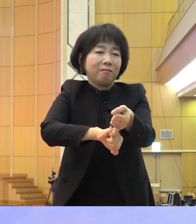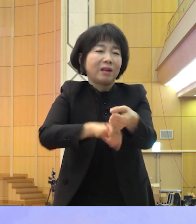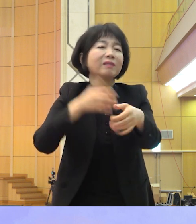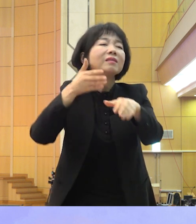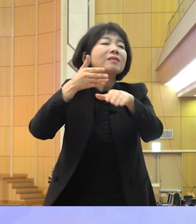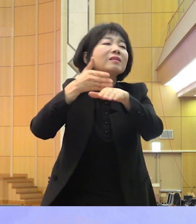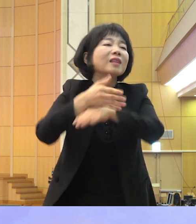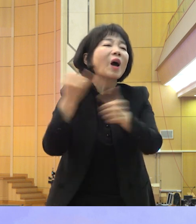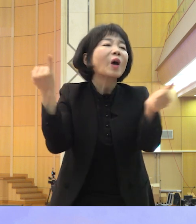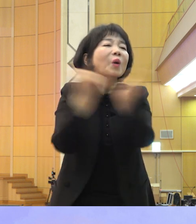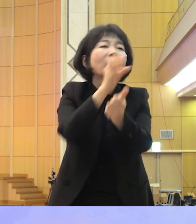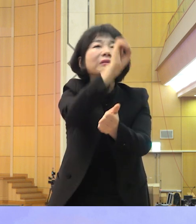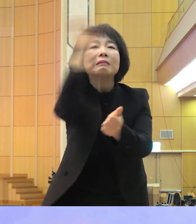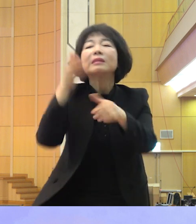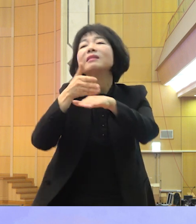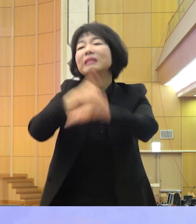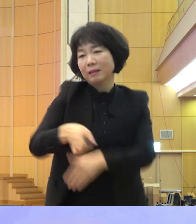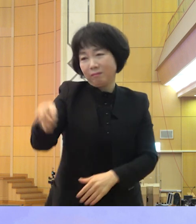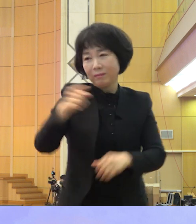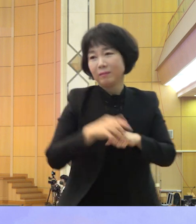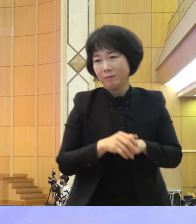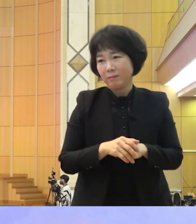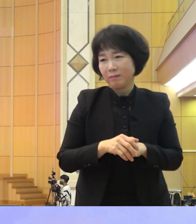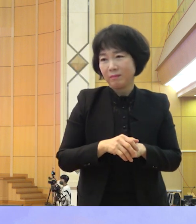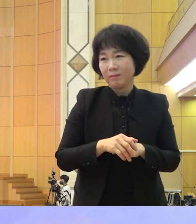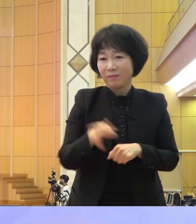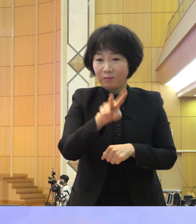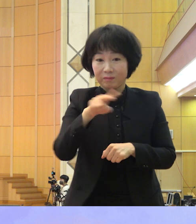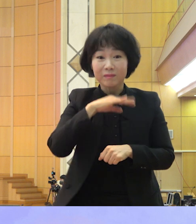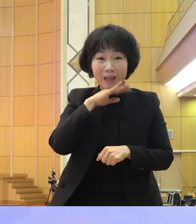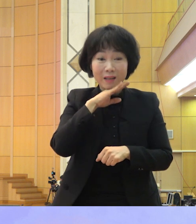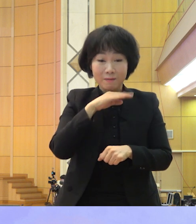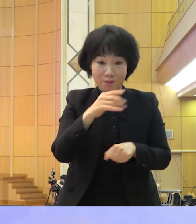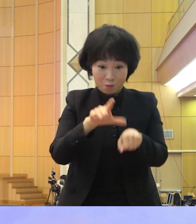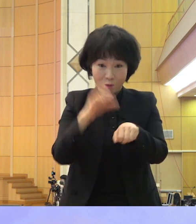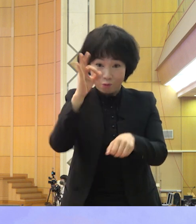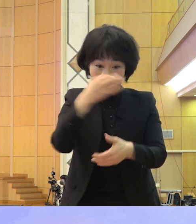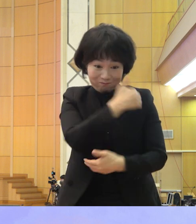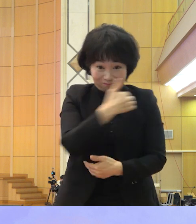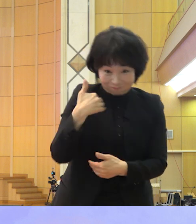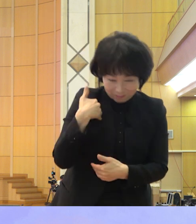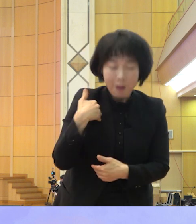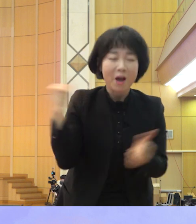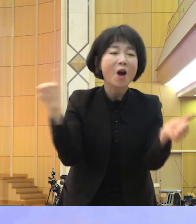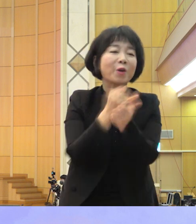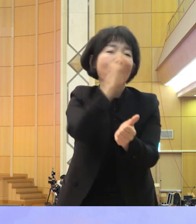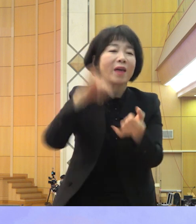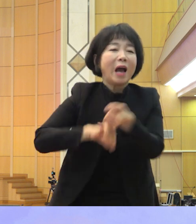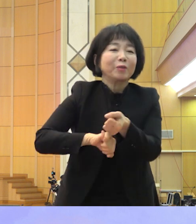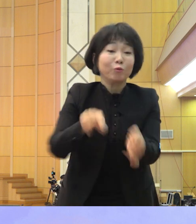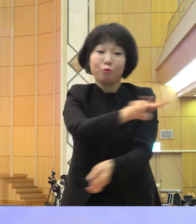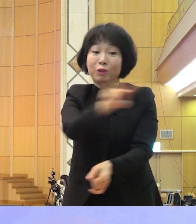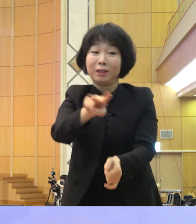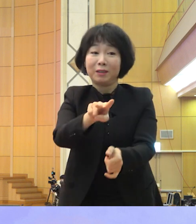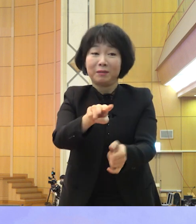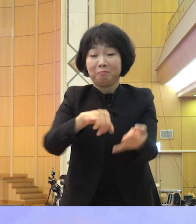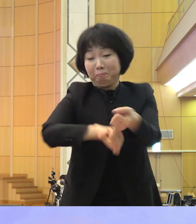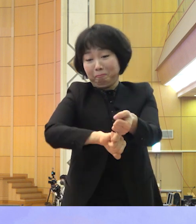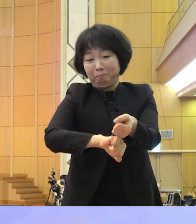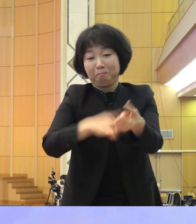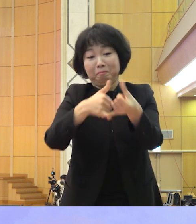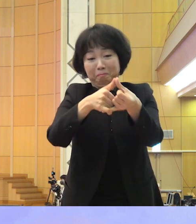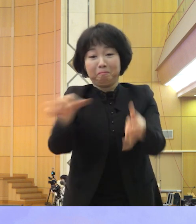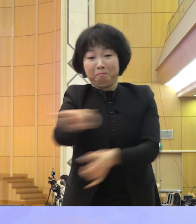하자, 이렇게 언약을 했답니다. 그렇게 아주 약속을 했답니다.